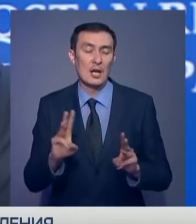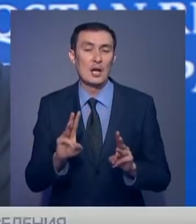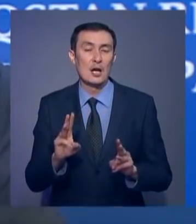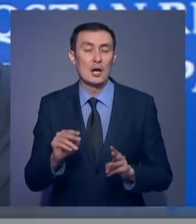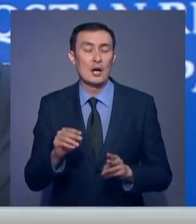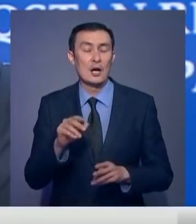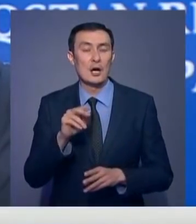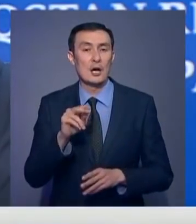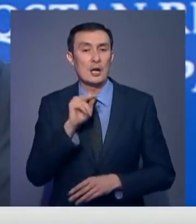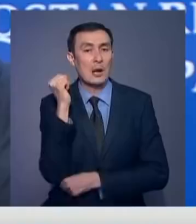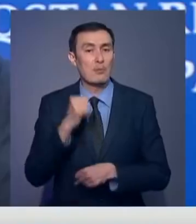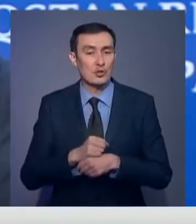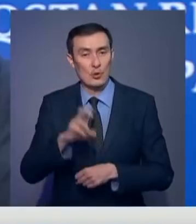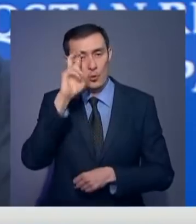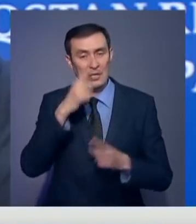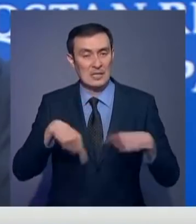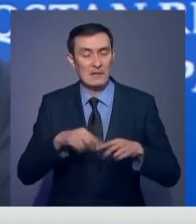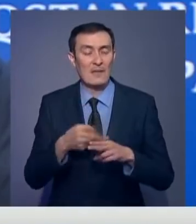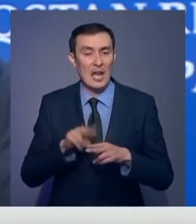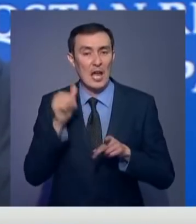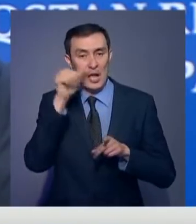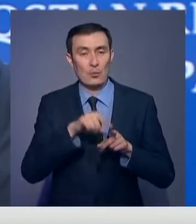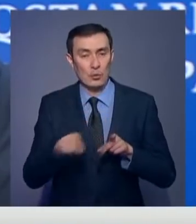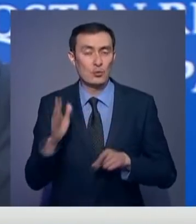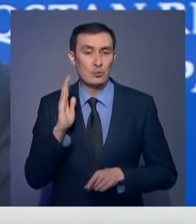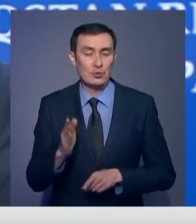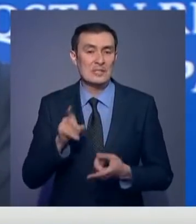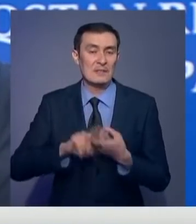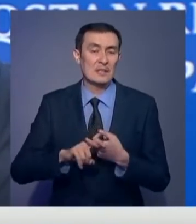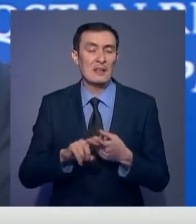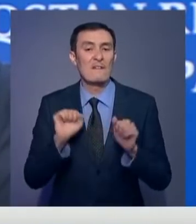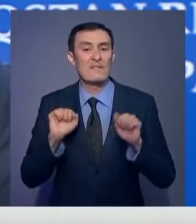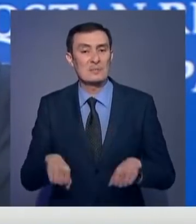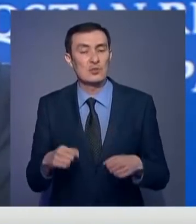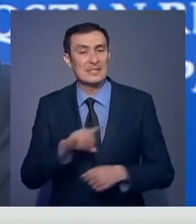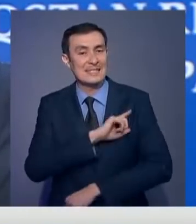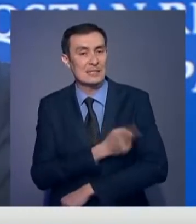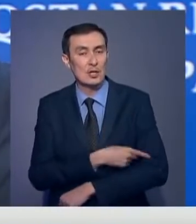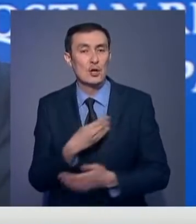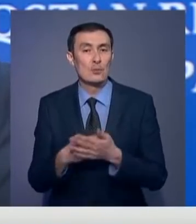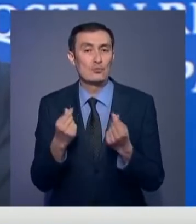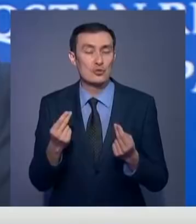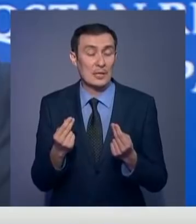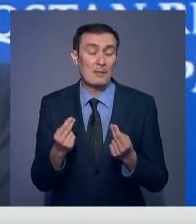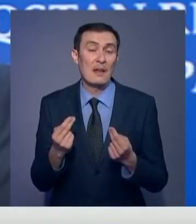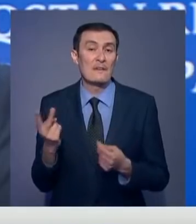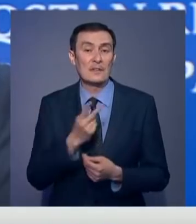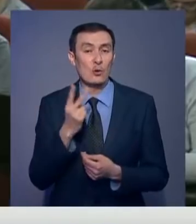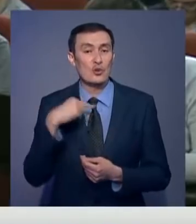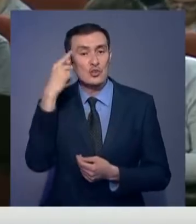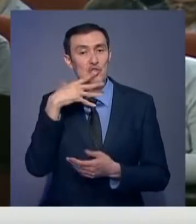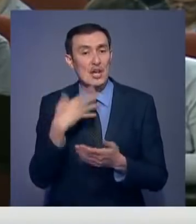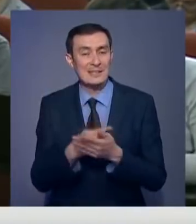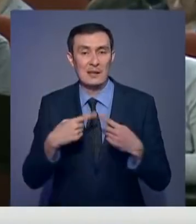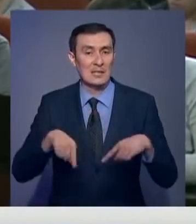бюджетной организации. Поэтому в текущем году это будет зависеть от возможностей бюджета. Второе, касательно частных организаций,